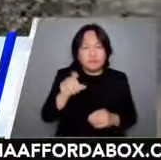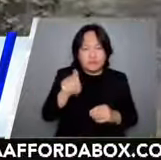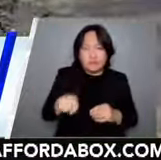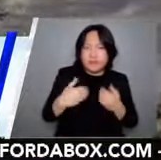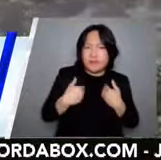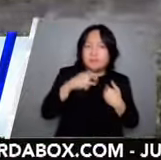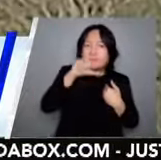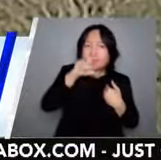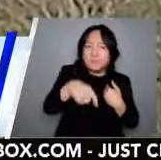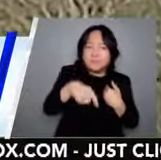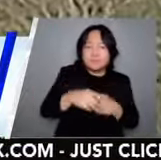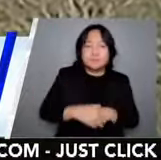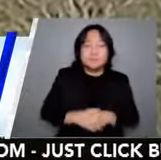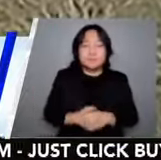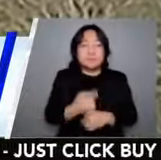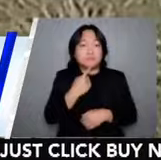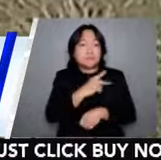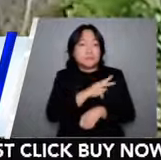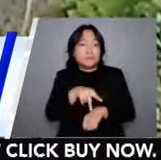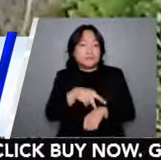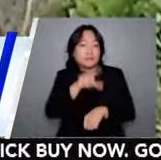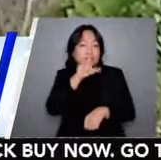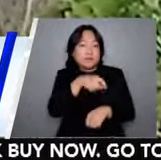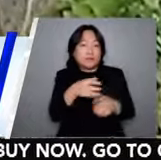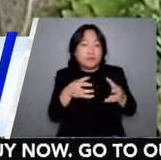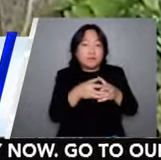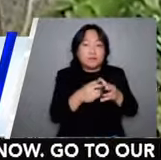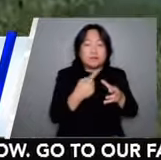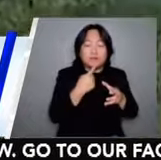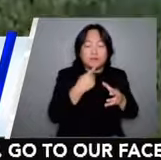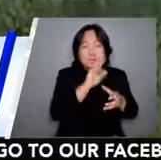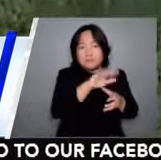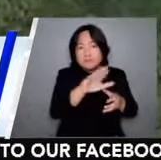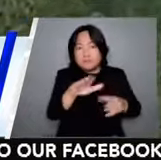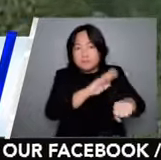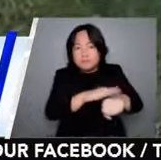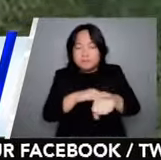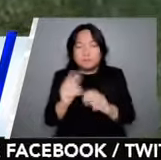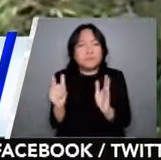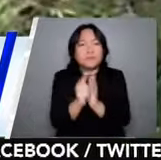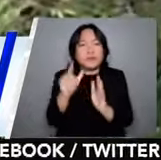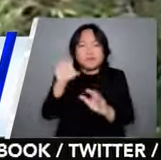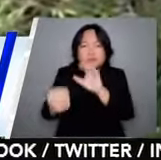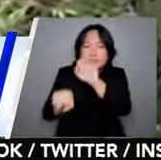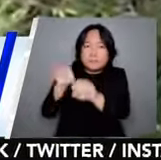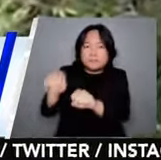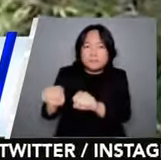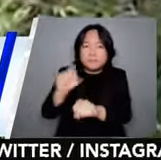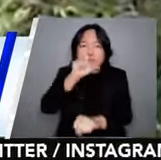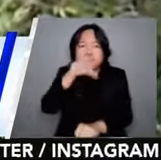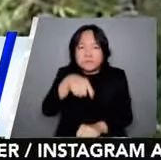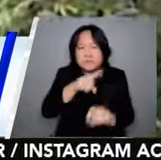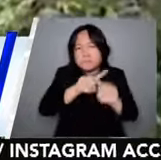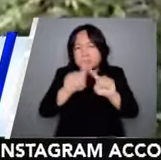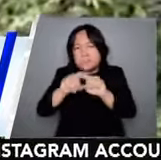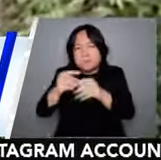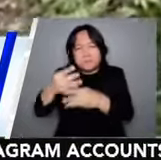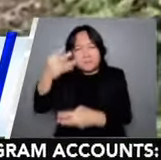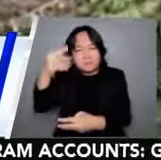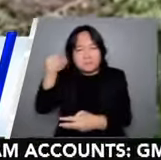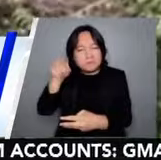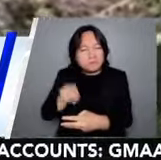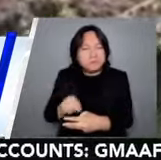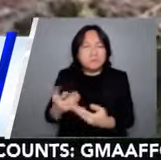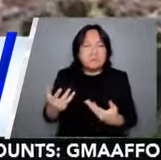Philippine Eagle Foundation na bawal manghuli ng Philippine Eagle at iba pang uri ng wildlife. May katapat na parusa na hanggang